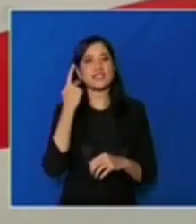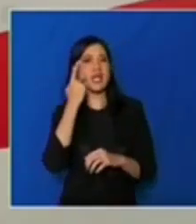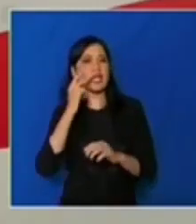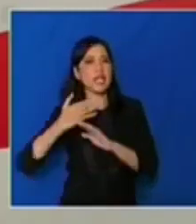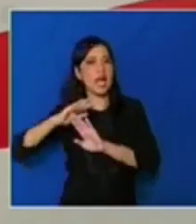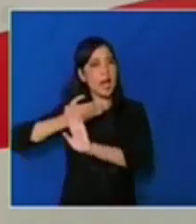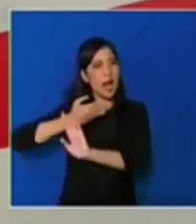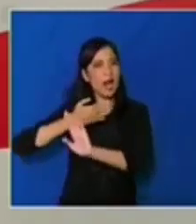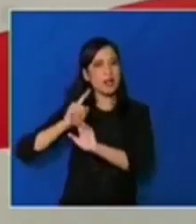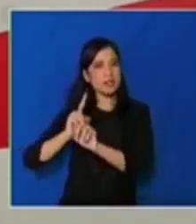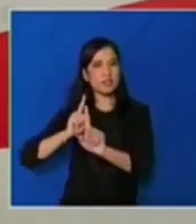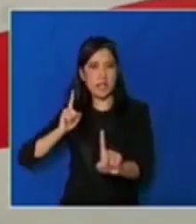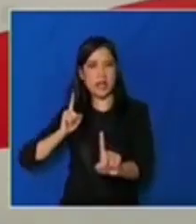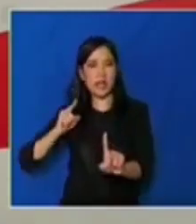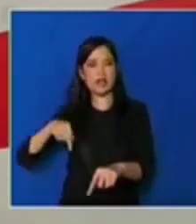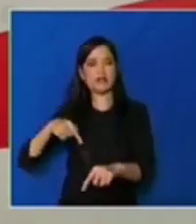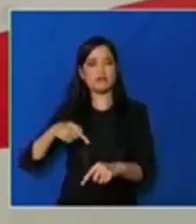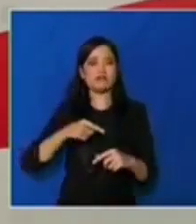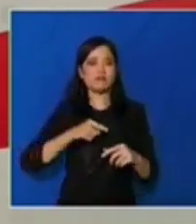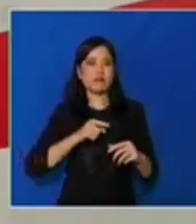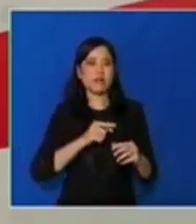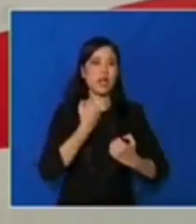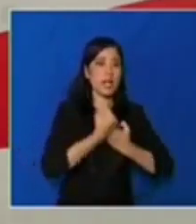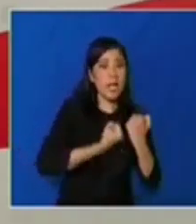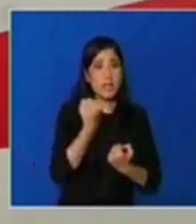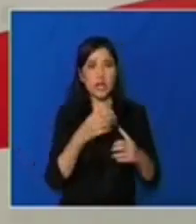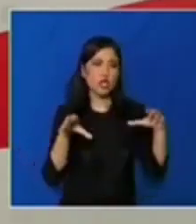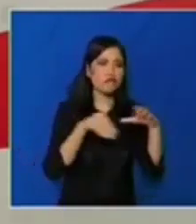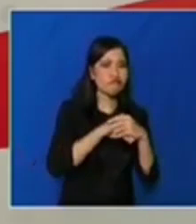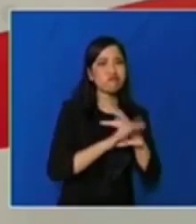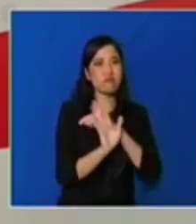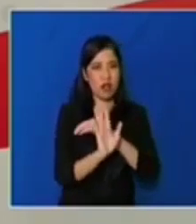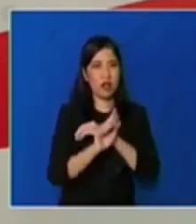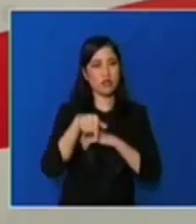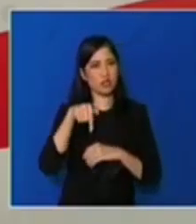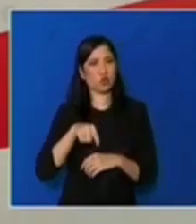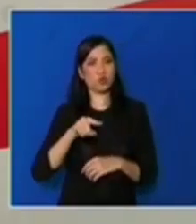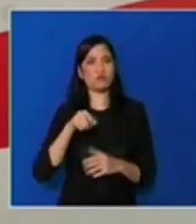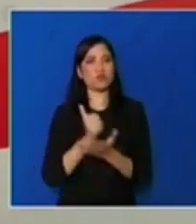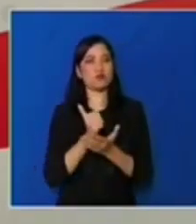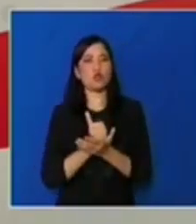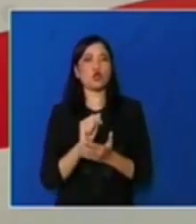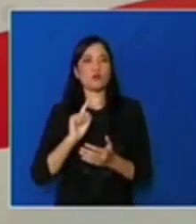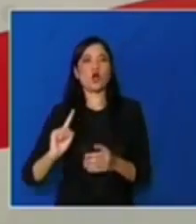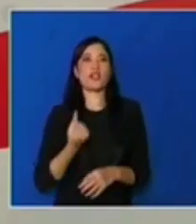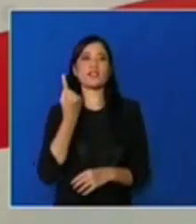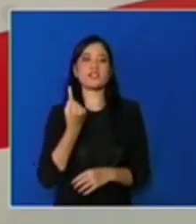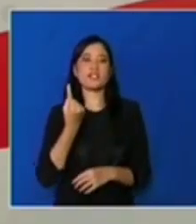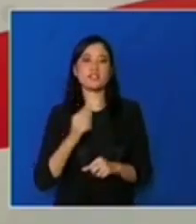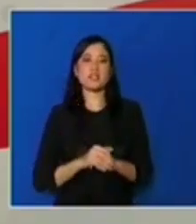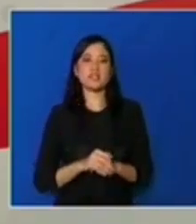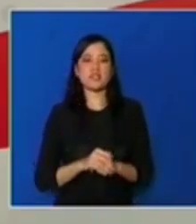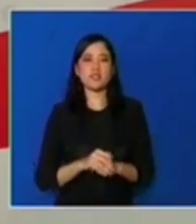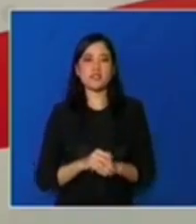jarak mengurangi aktivitas di luar menghindari kerumunan dan sebagainya tetap menjadi pilihan yang pertama kemudian